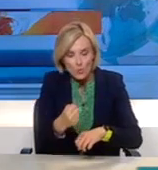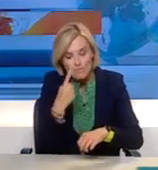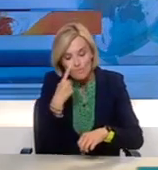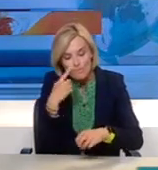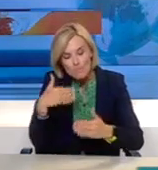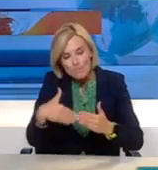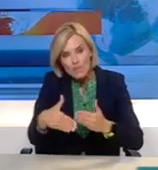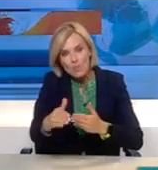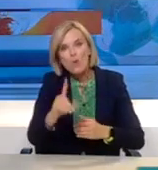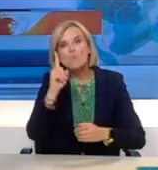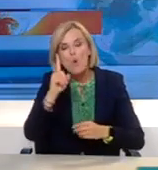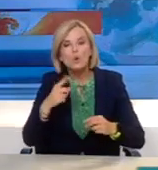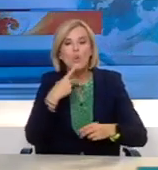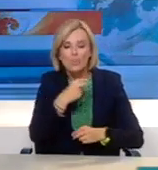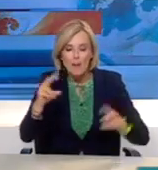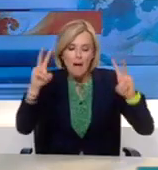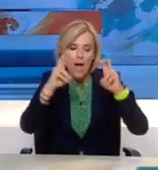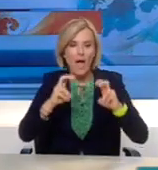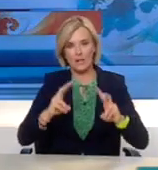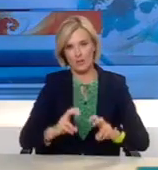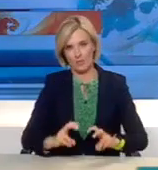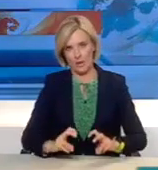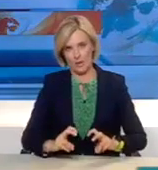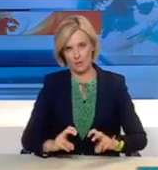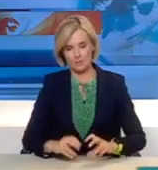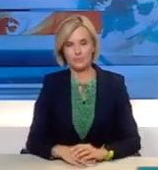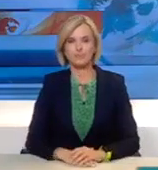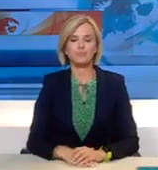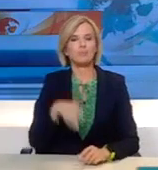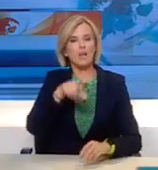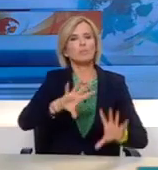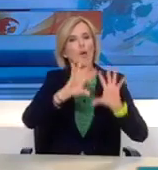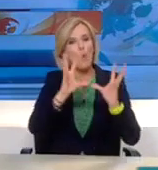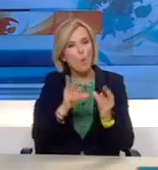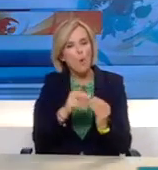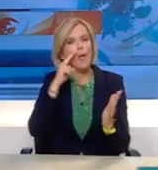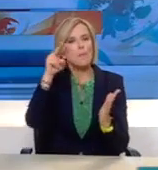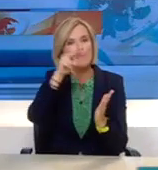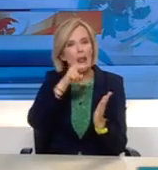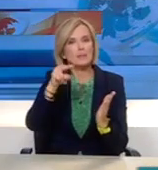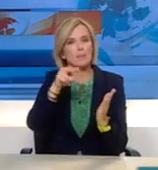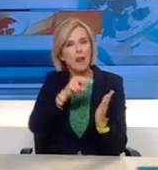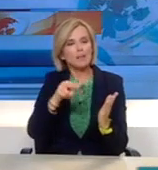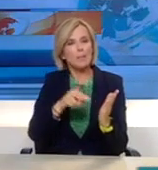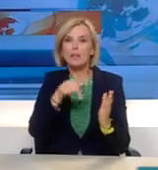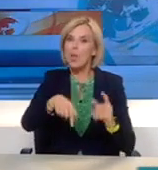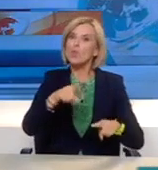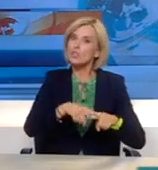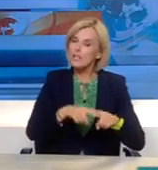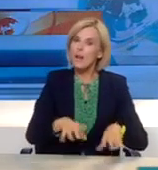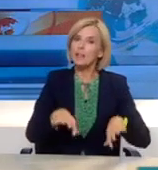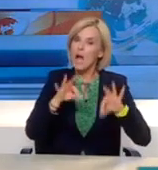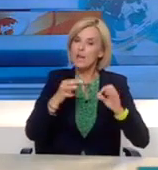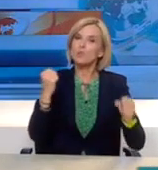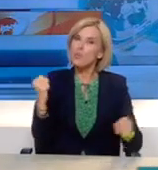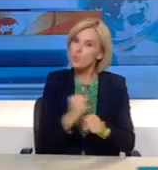πλαίσια αγροεπιδημιολογικής μελέτης σε έναν πληθυσμό. Τέτοιες μελέτες επιδημιολογίας έχουν αρχίσει και πραγματοποιούνται στην Ελλάδα, όπως σας έχει μιλήσει και ο